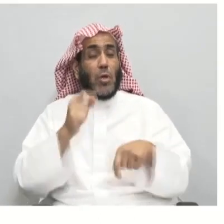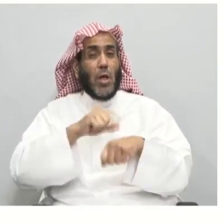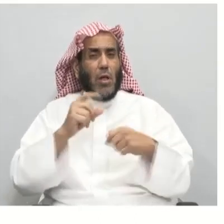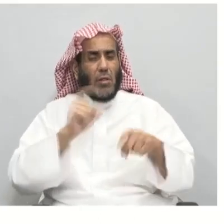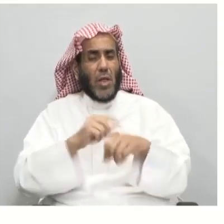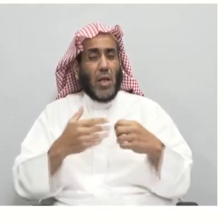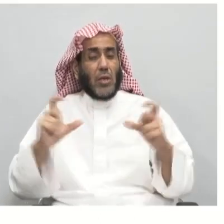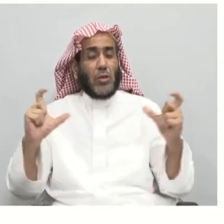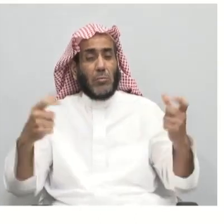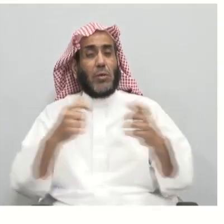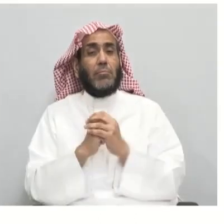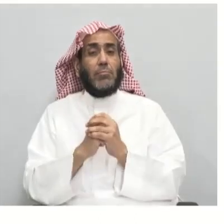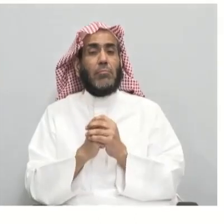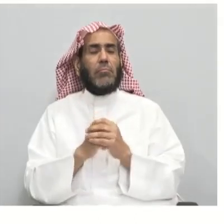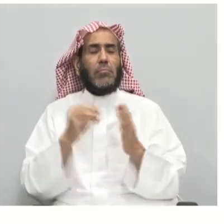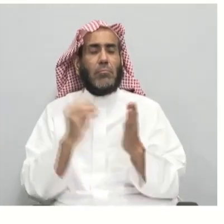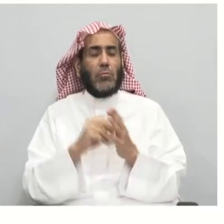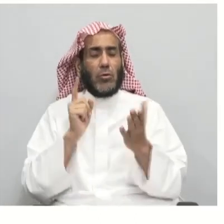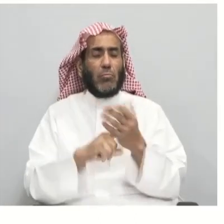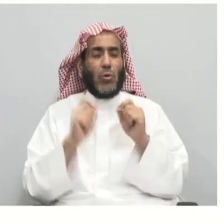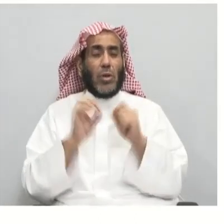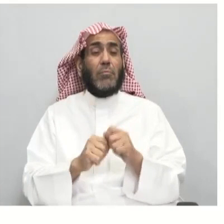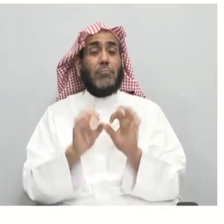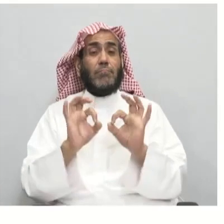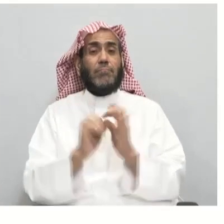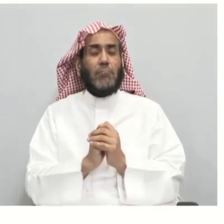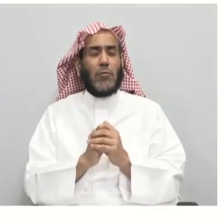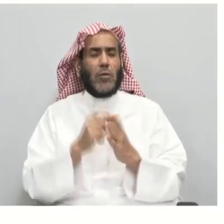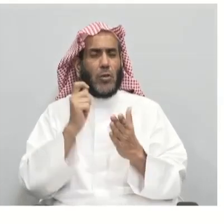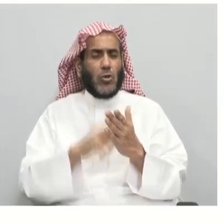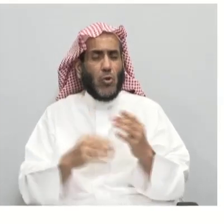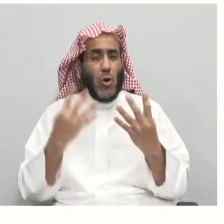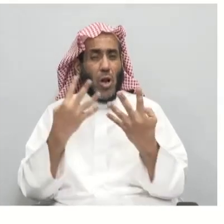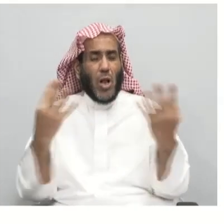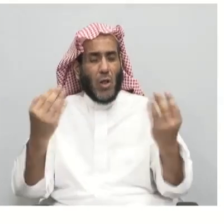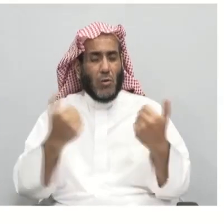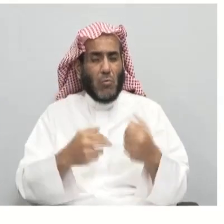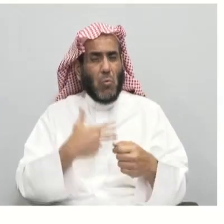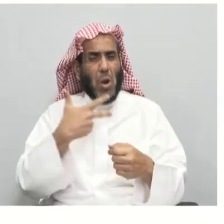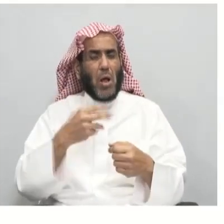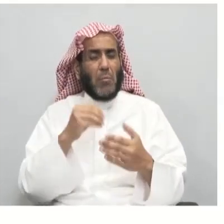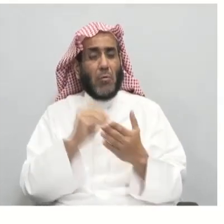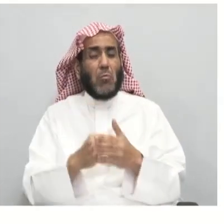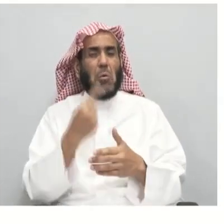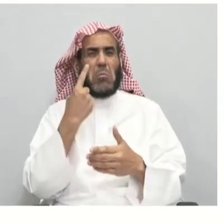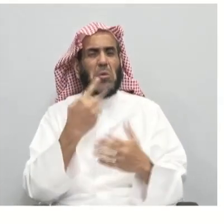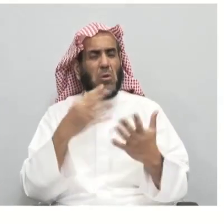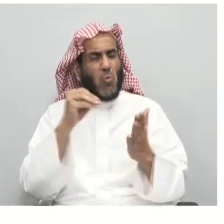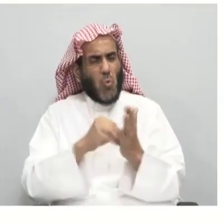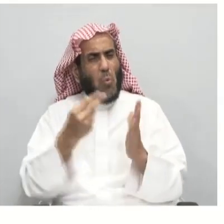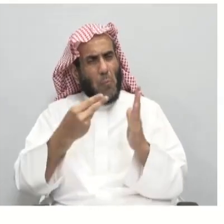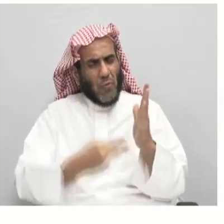الاجتماع ويتم خلالها تسجيل الحاضرين والغائبين والمعتذرين